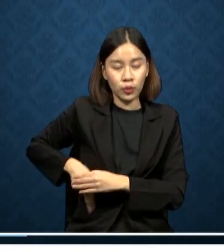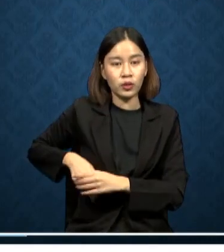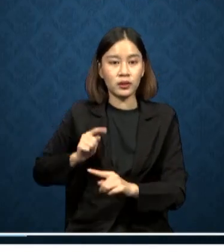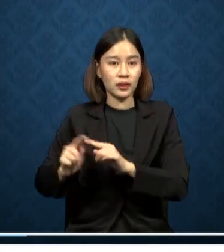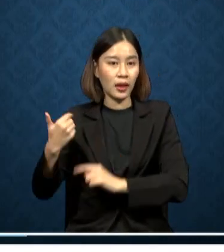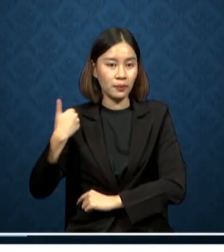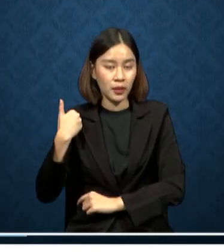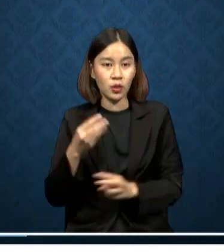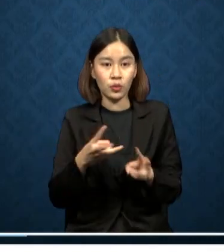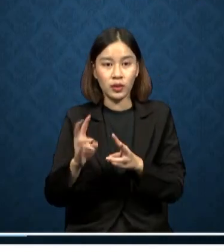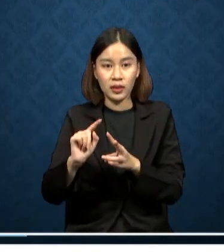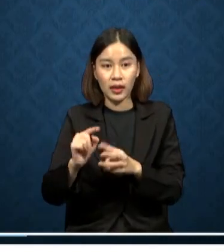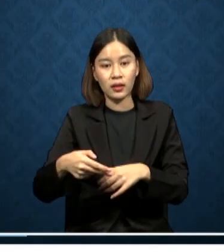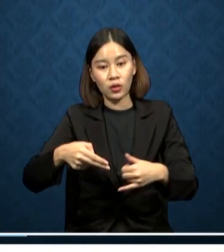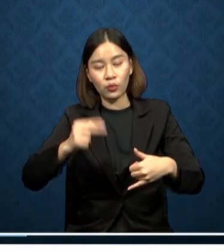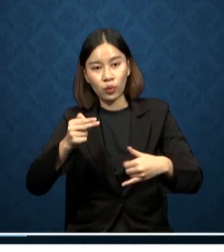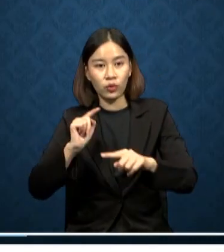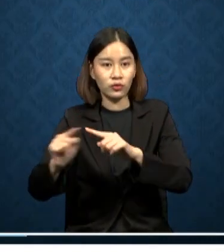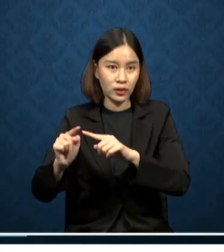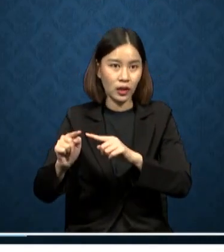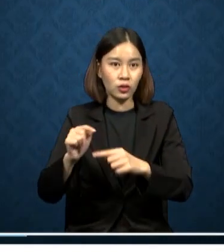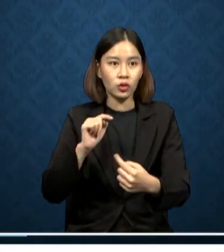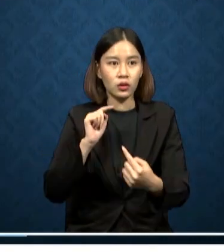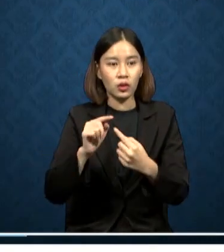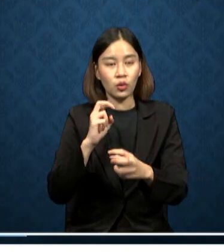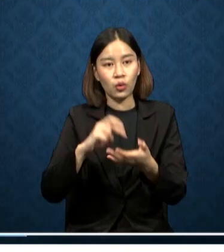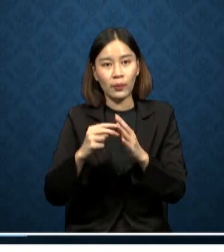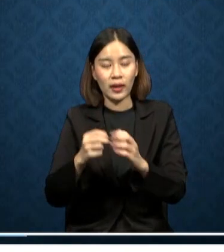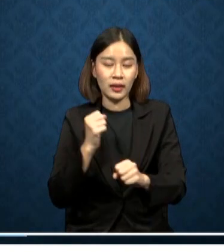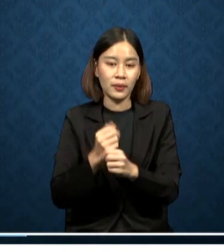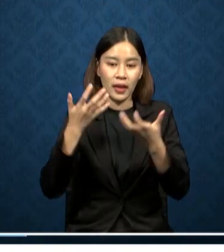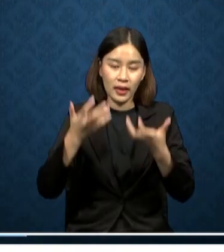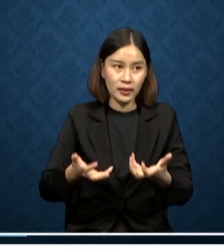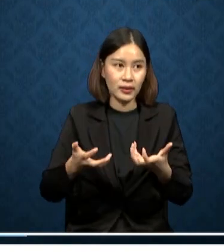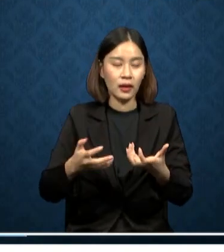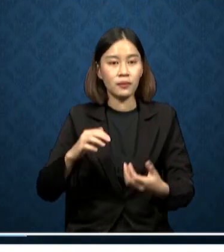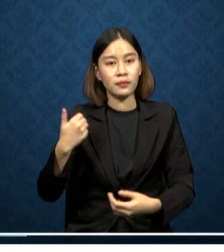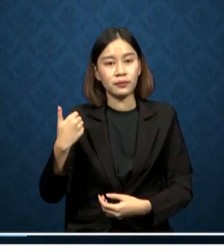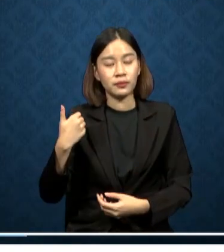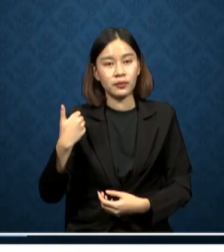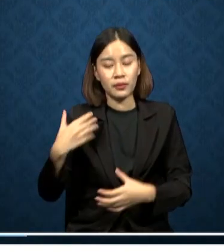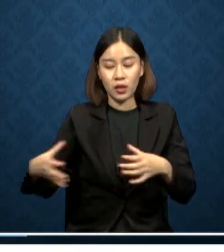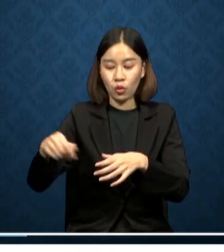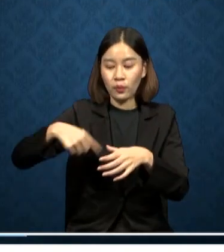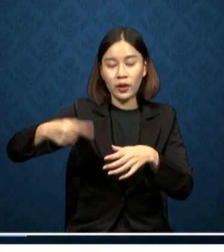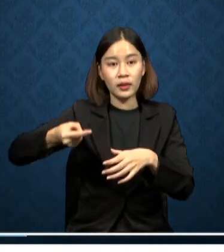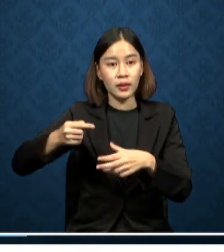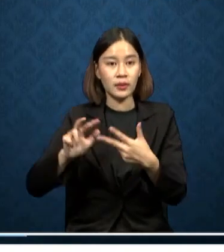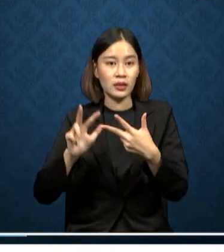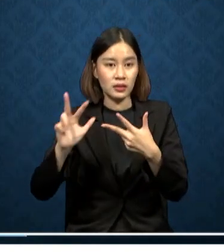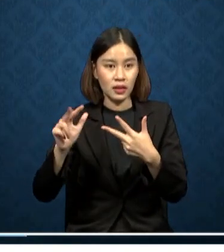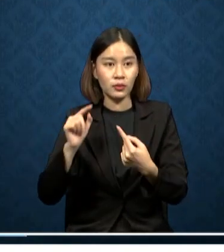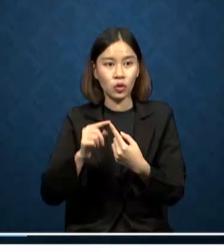จะใช้การจมตี ทำลายเพื่อร่เรสาการควรนแรงและดำลงตนของกลุ่มและสาม